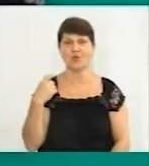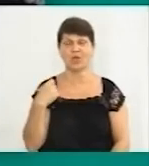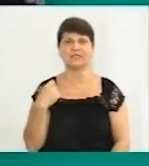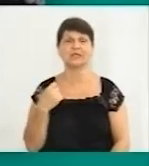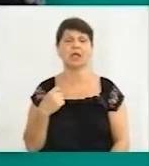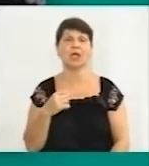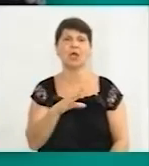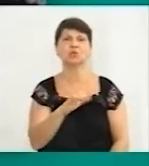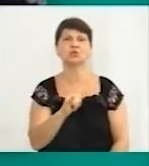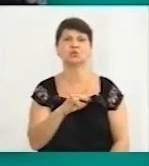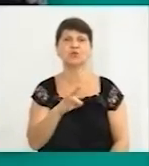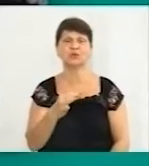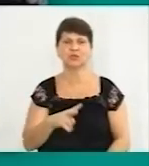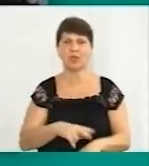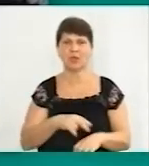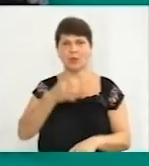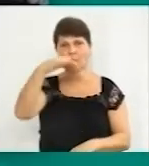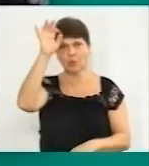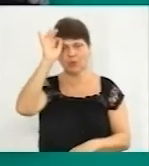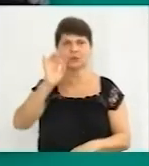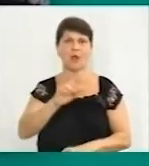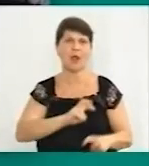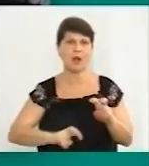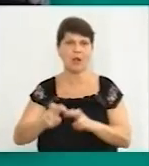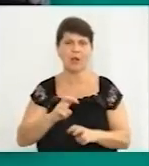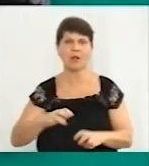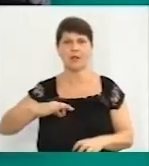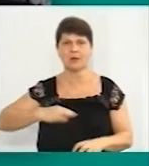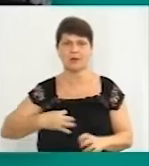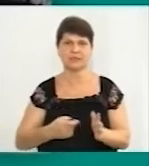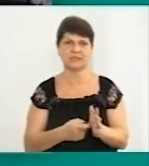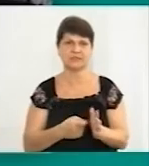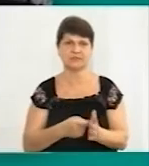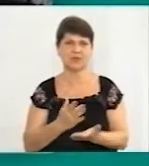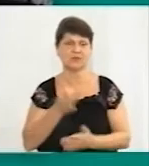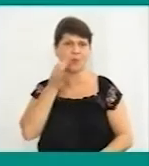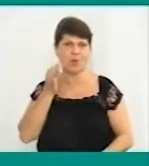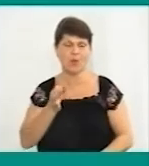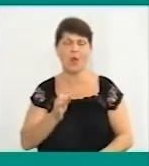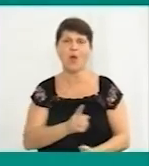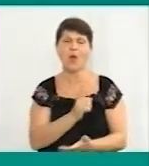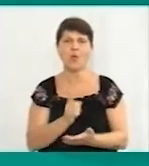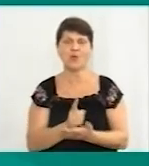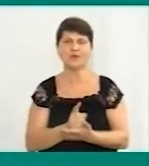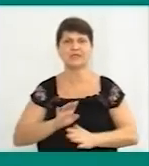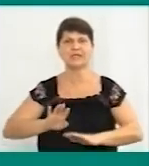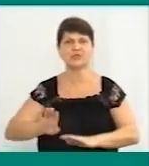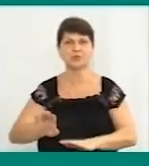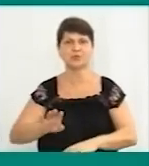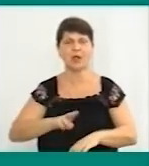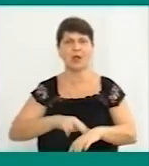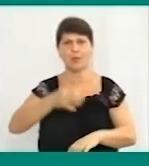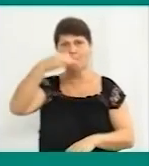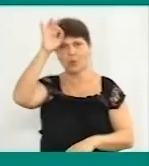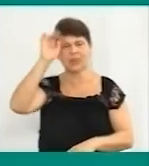Має чималий досвід оперативної роботи в підрозділах карного розшуку і слідстві. Обов'язки заступника начальника поліції Вінниччини